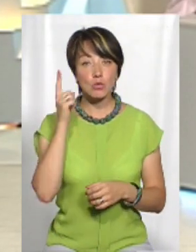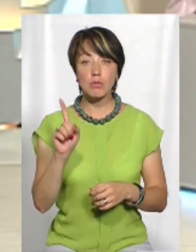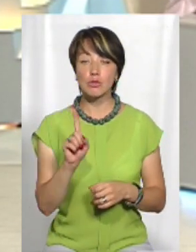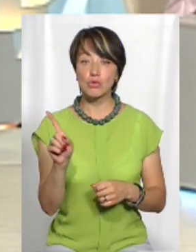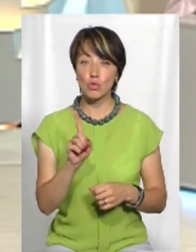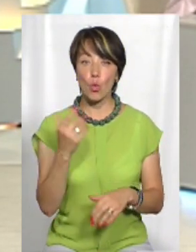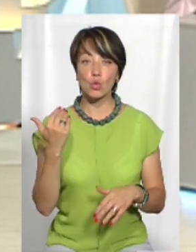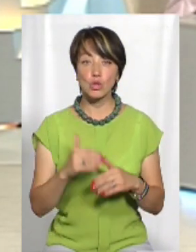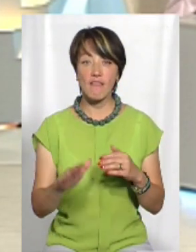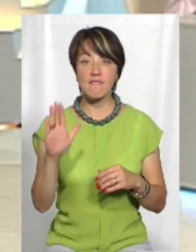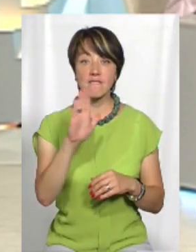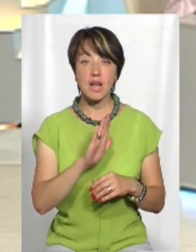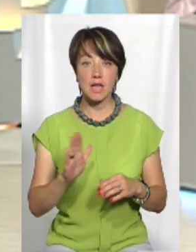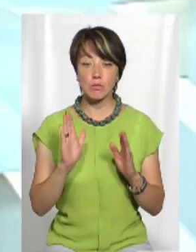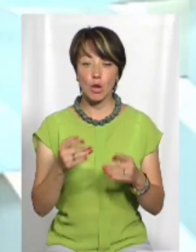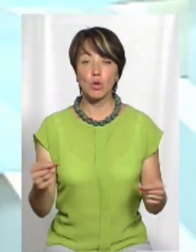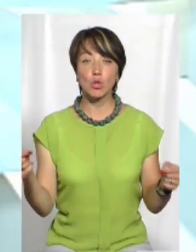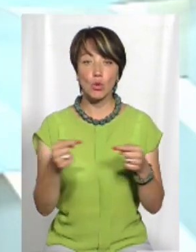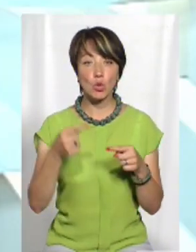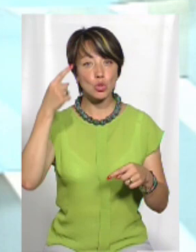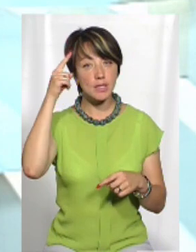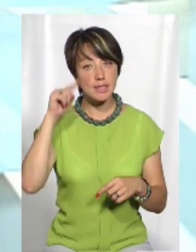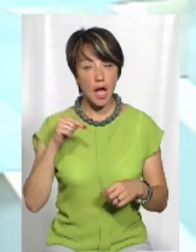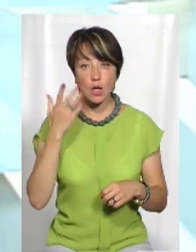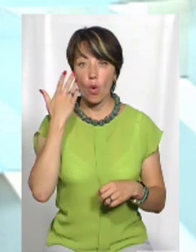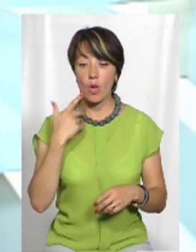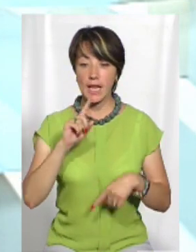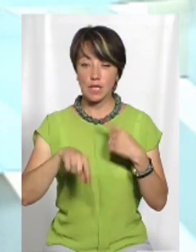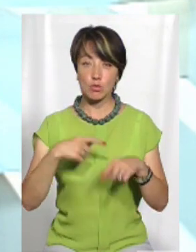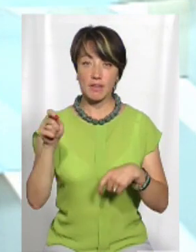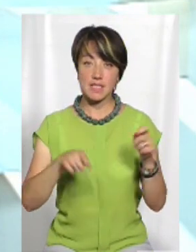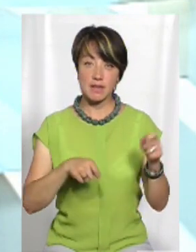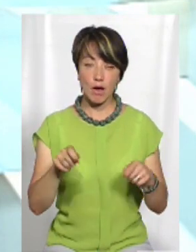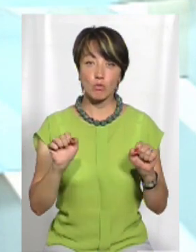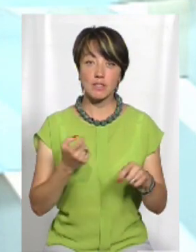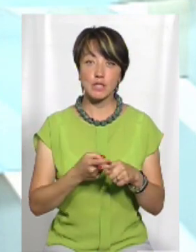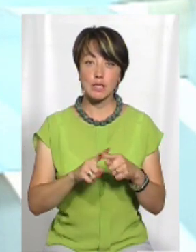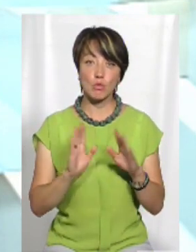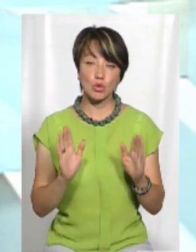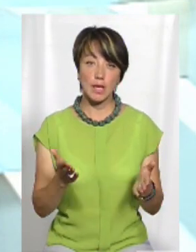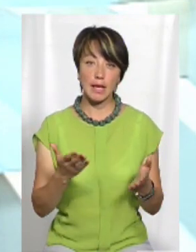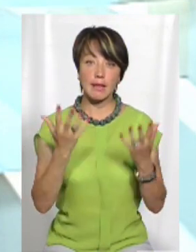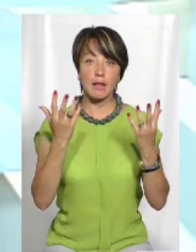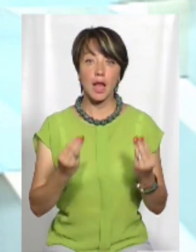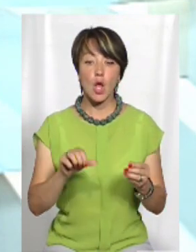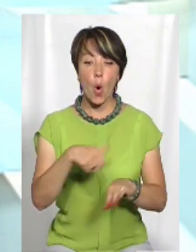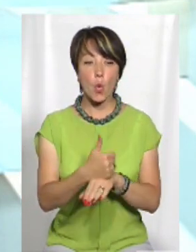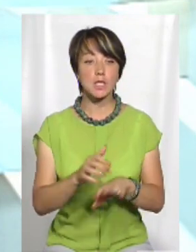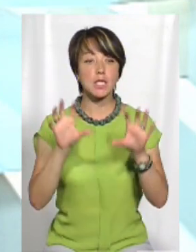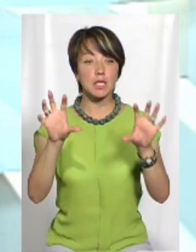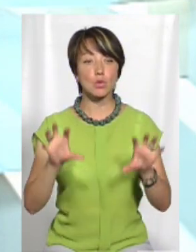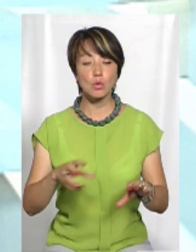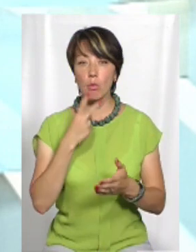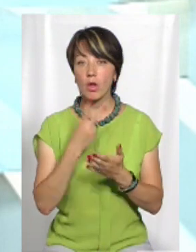що вже в вересні ми будемо точно знати, коли ми наступний фестиваль. Можливо, це буде на День Конституції.